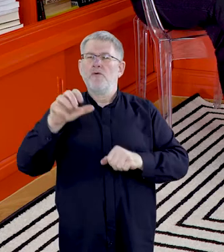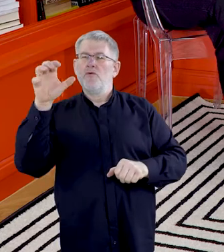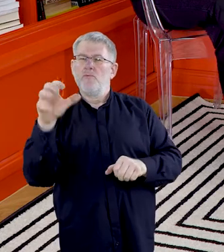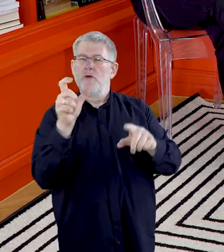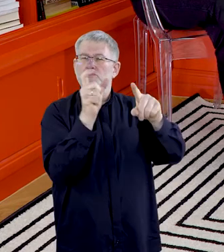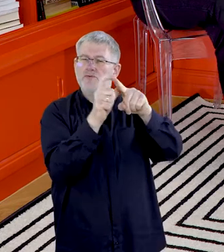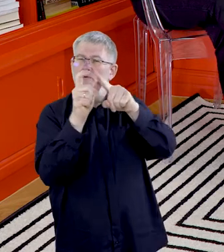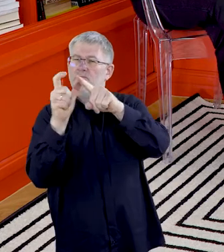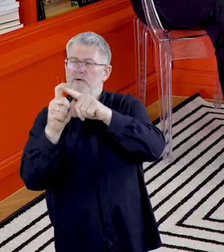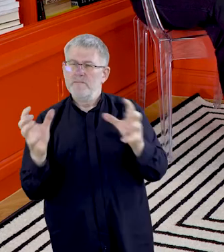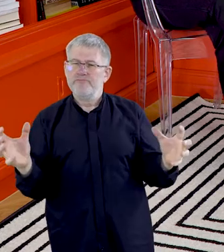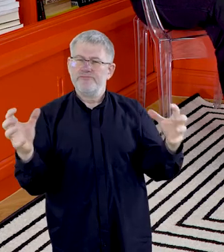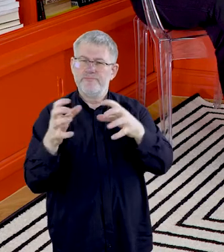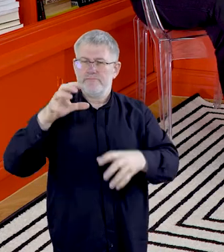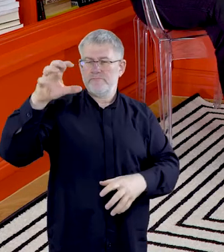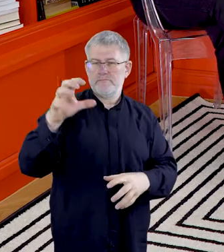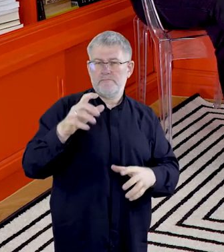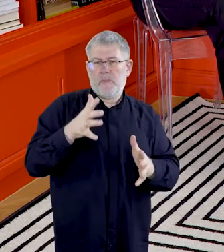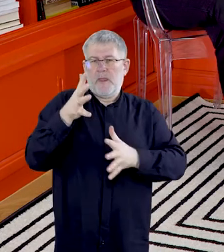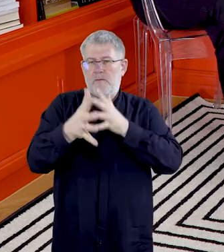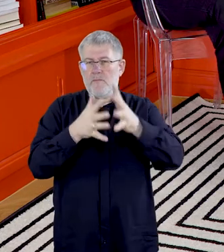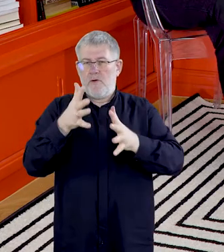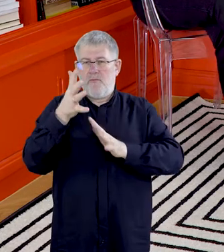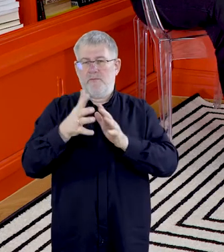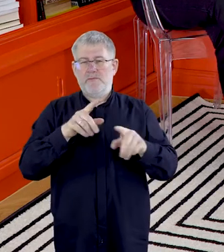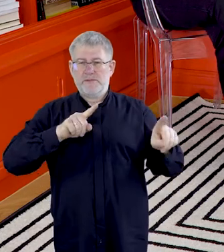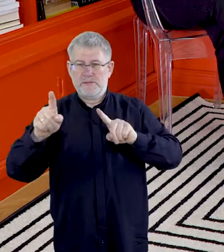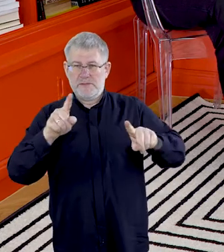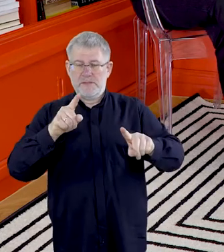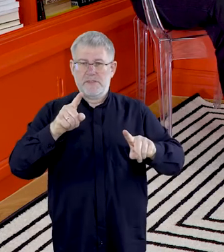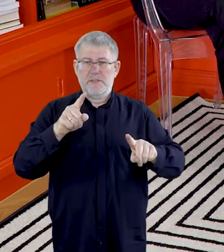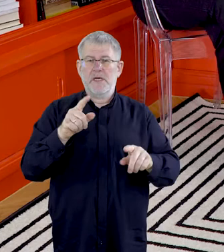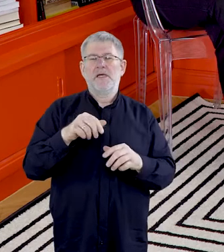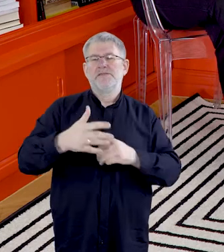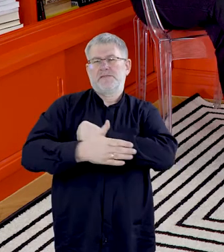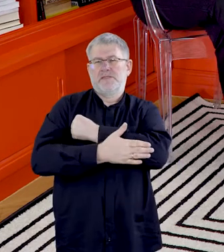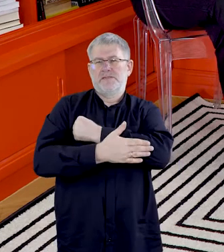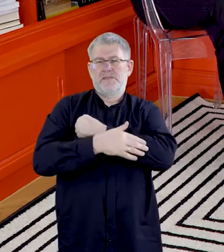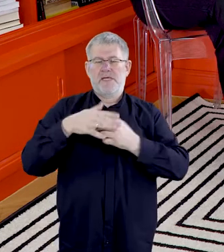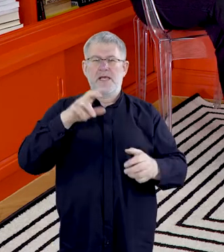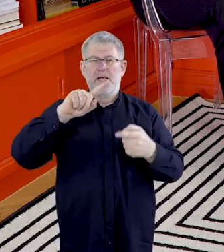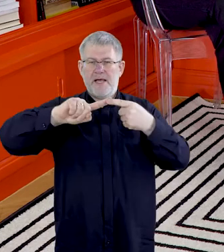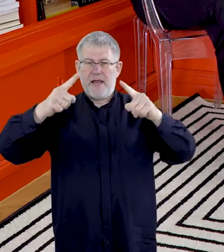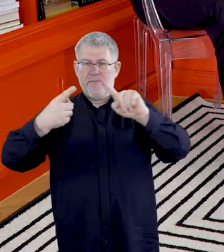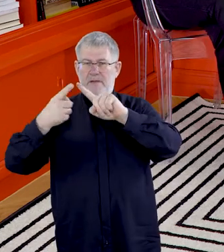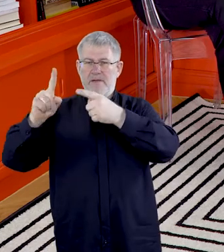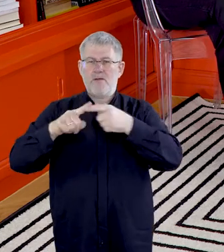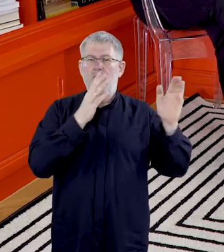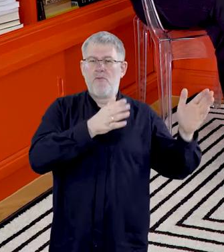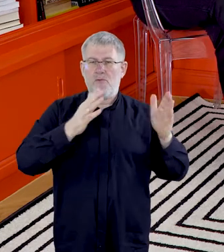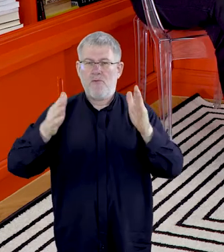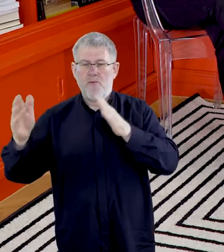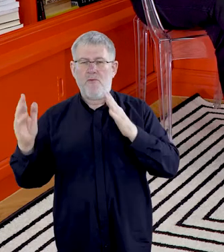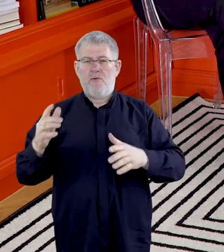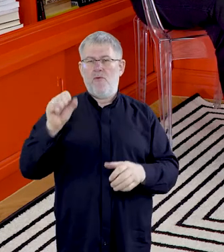słów, zbiór słów, my tu mamy w języku migowym zbiór znaków, zasady gramatyczne, które porządkują używanie słów. Tutaj